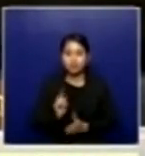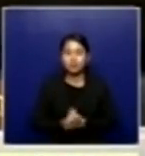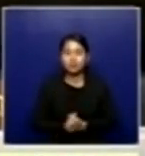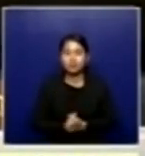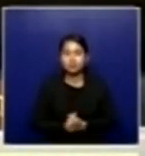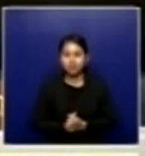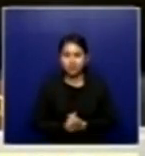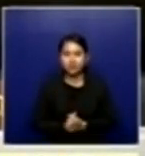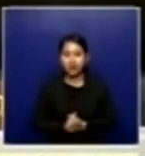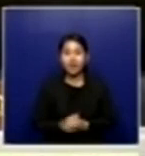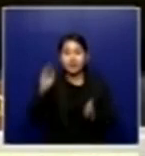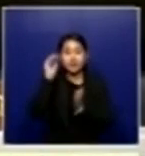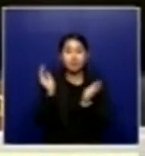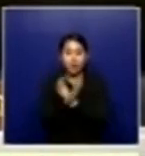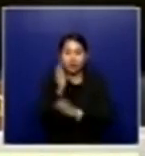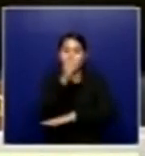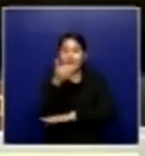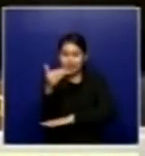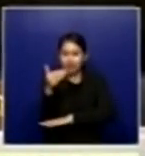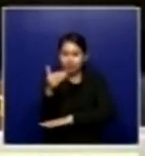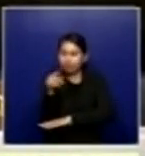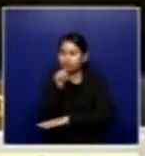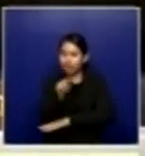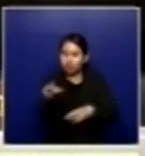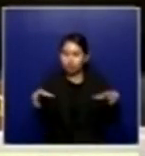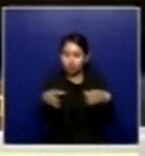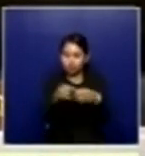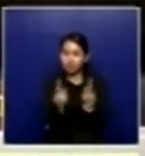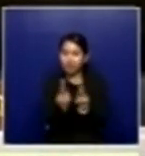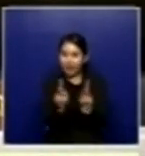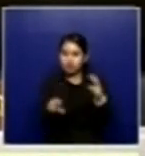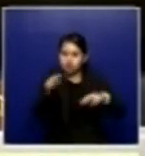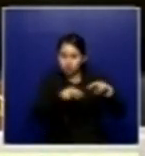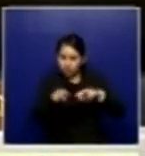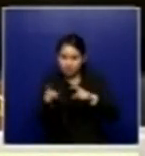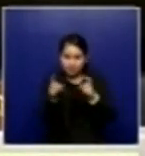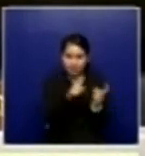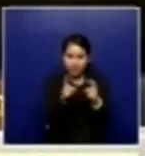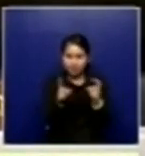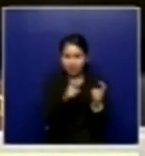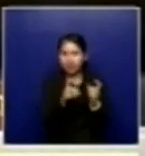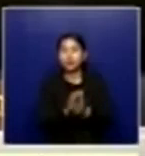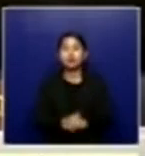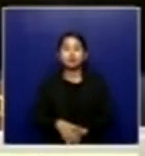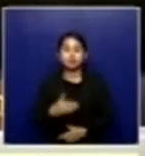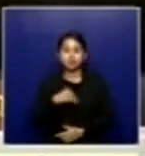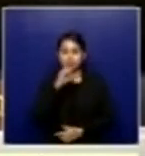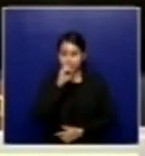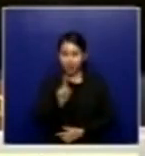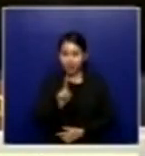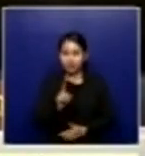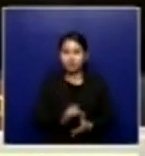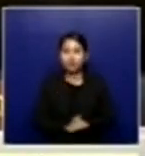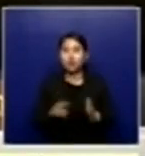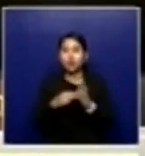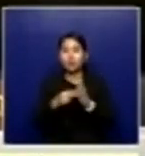ให้สำนักงานตำรวจแห่งชาตินั้นได้ตั้งกรรมการสอบสวนข้อเท็จจริงเรียนว่าในการสอบสวนข้อเท็จจริงนั้นก็เป็นไปตาม